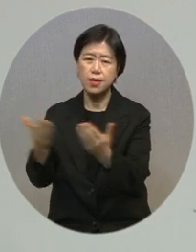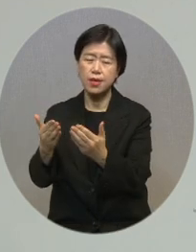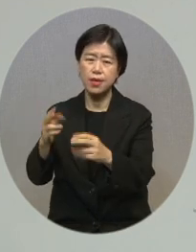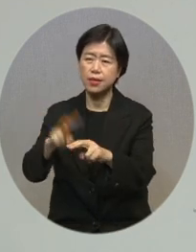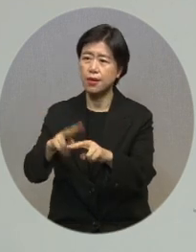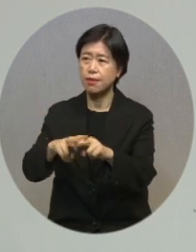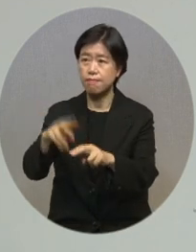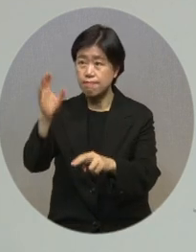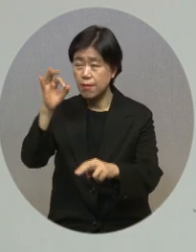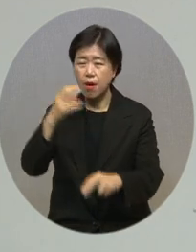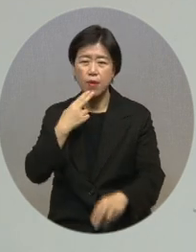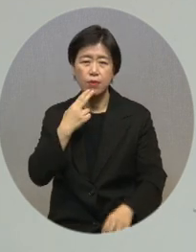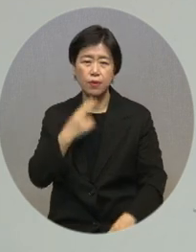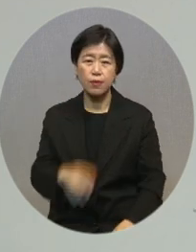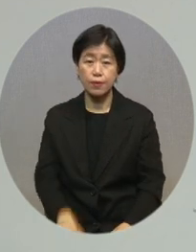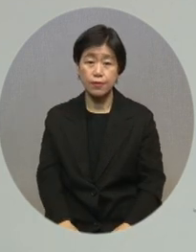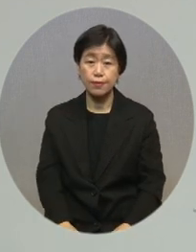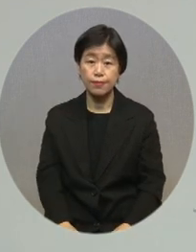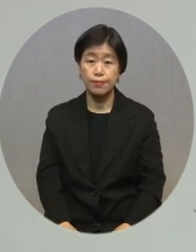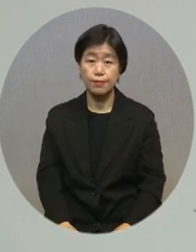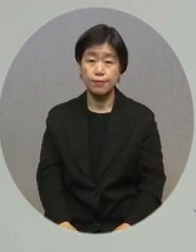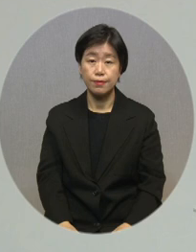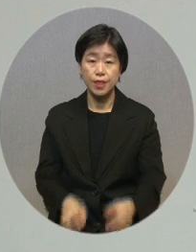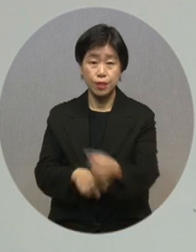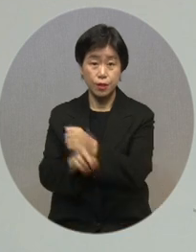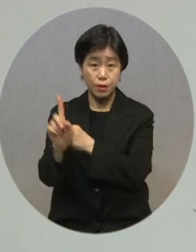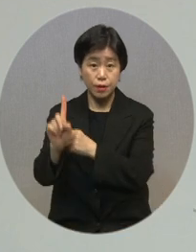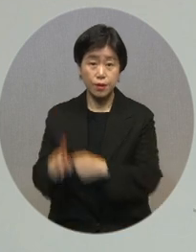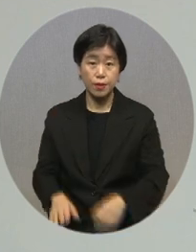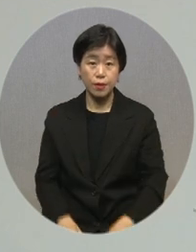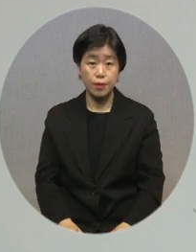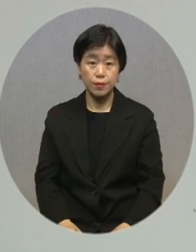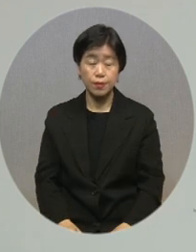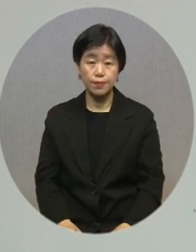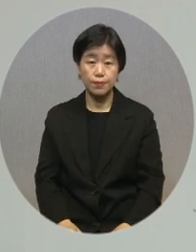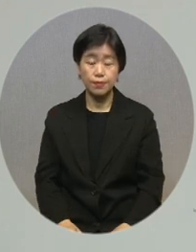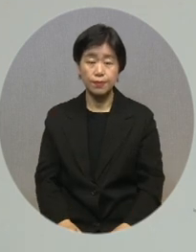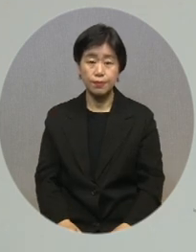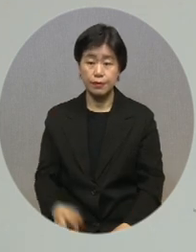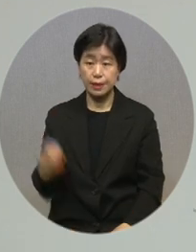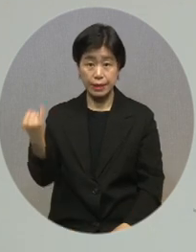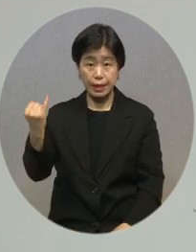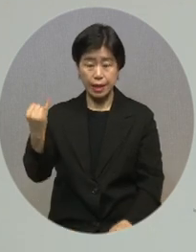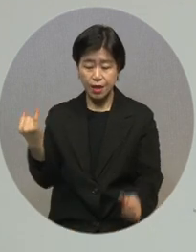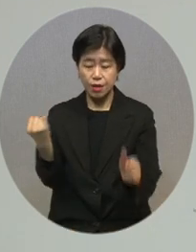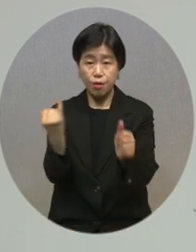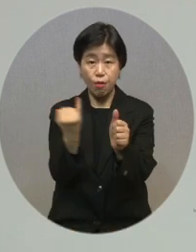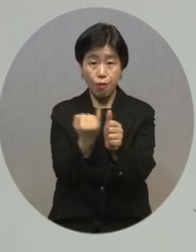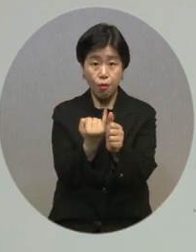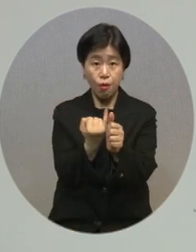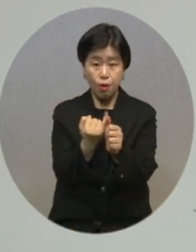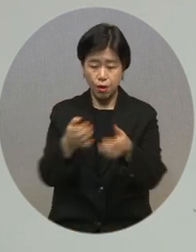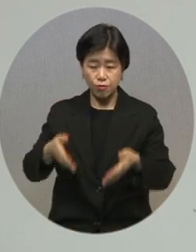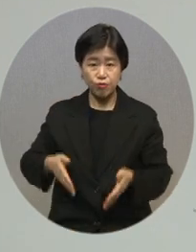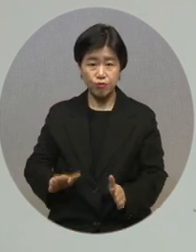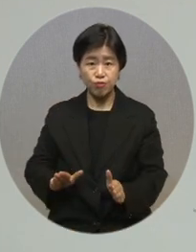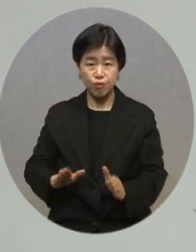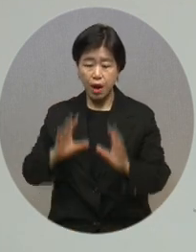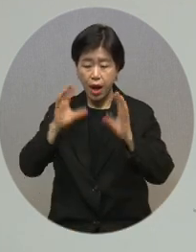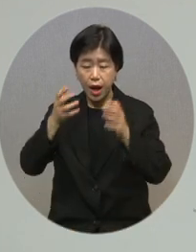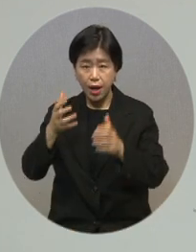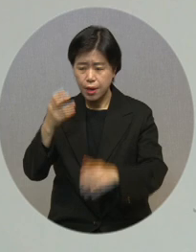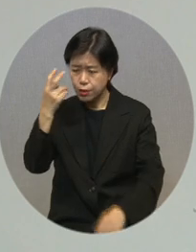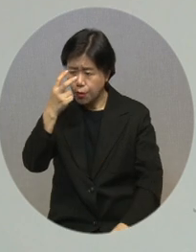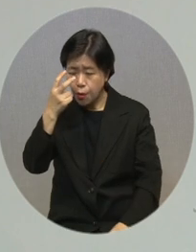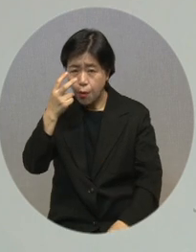고용률이 여성 그 30, 40대 고용 여성 고용률이 낮은 이유는 여성이 그 결혼하고 그 출산하고 출산. 주로 육아 때문에 그